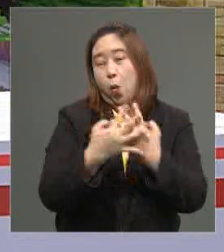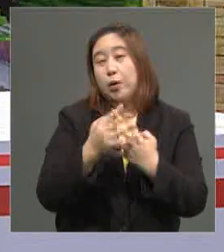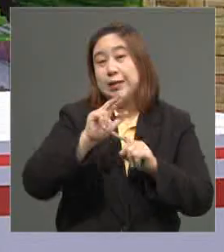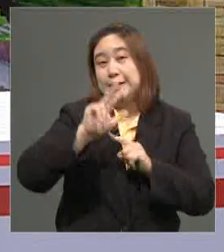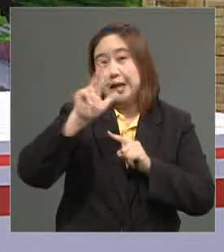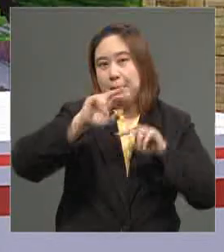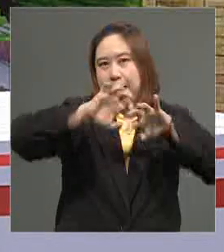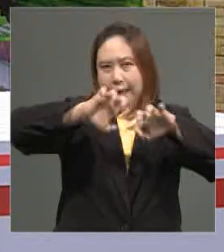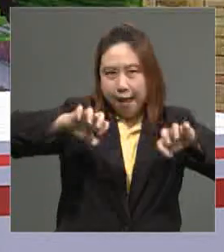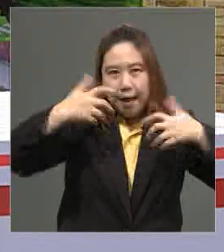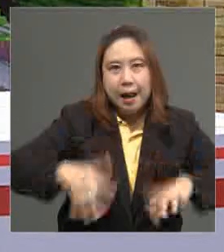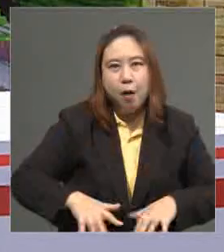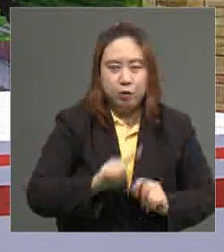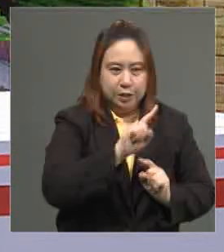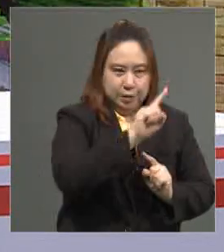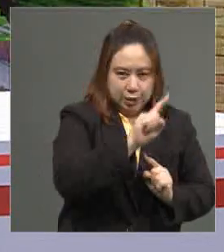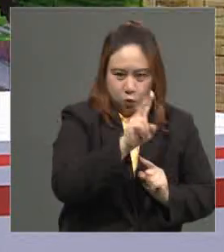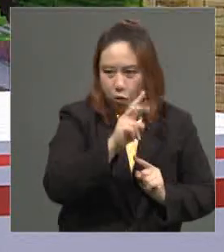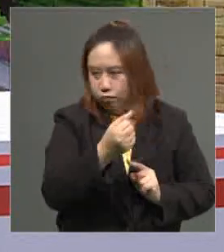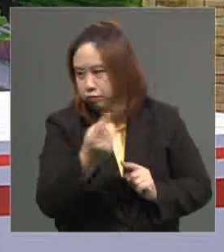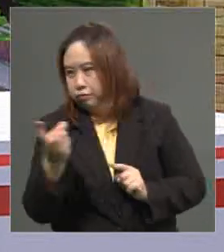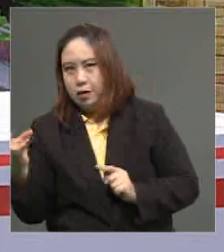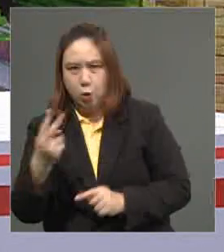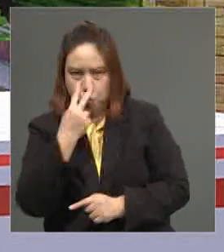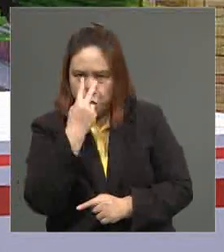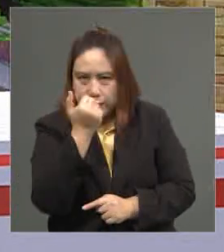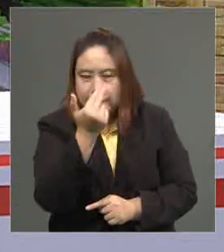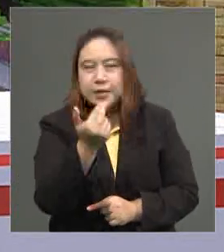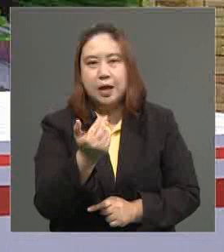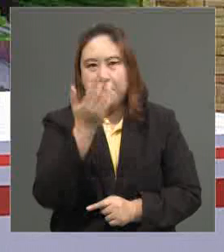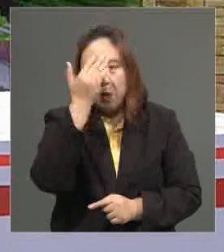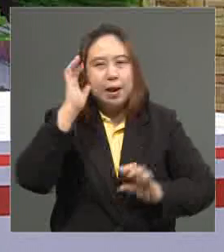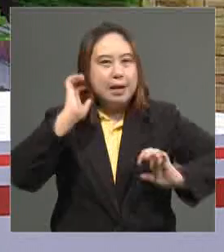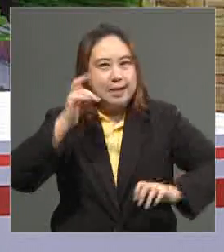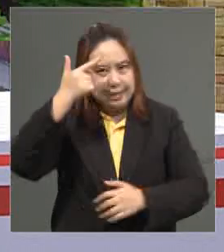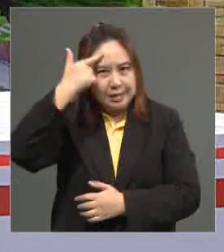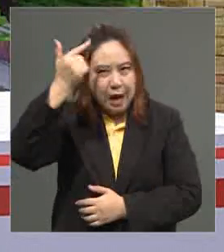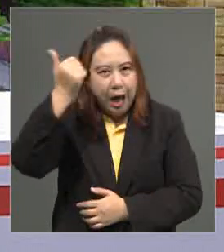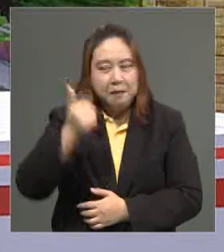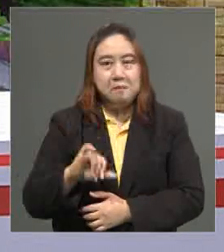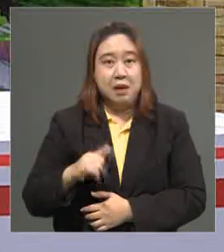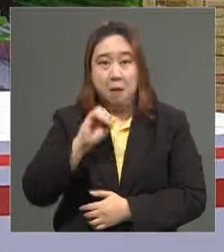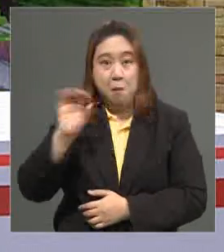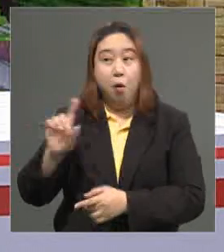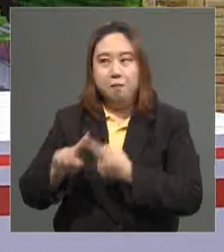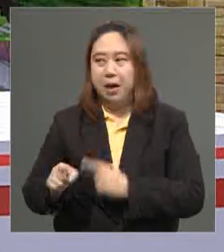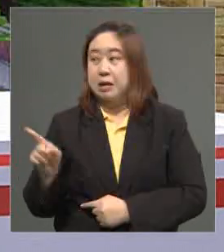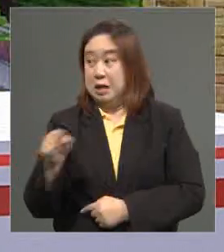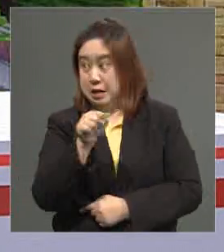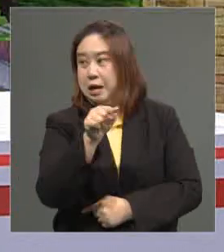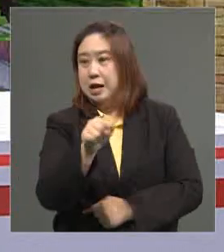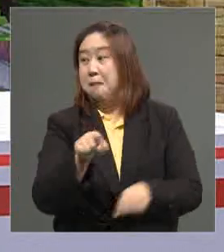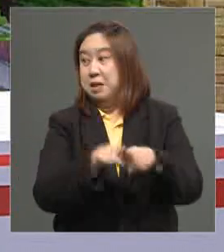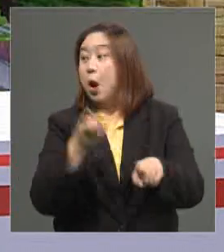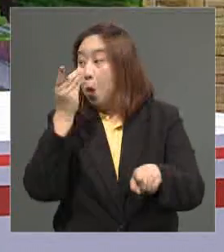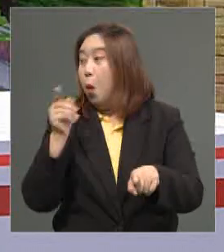ครับงอื่นๆดูความแข็งแรงไว้ด้วยเพราะลิงเคฉลาดนะเอาจจะบอกเพื่อนๆเออเนี่ยทำเป็นตัวอย่างแล้วนะ